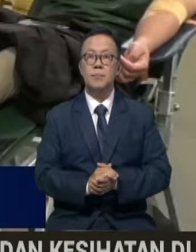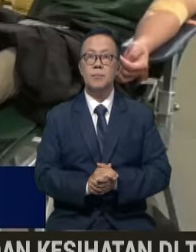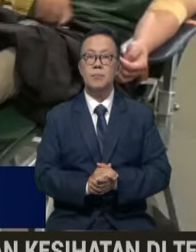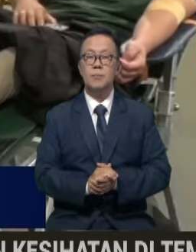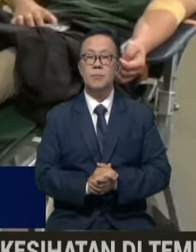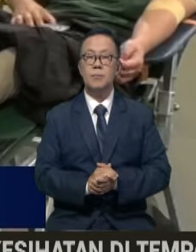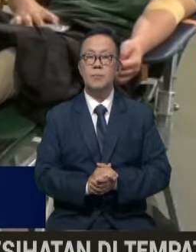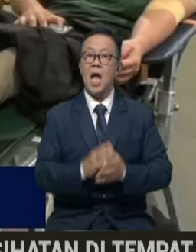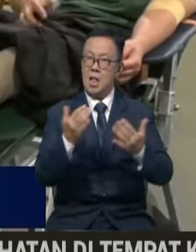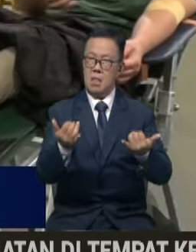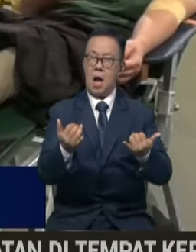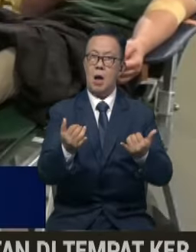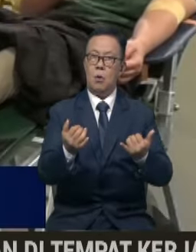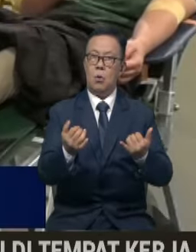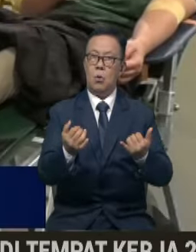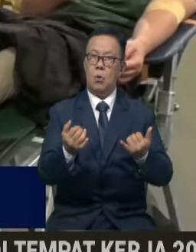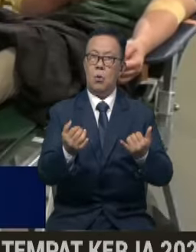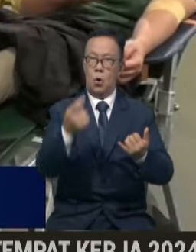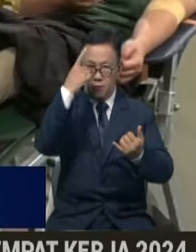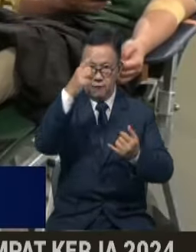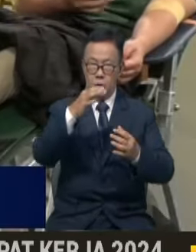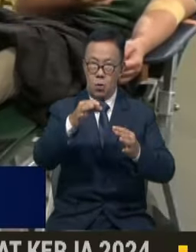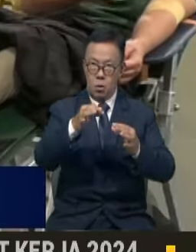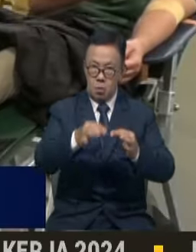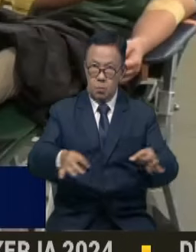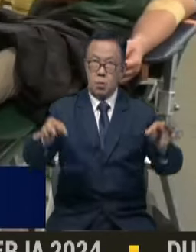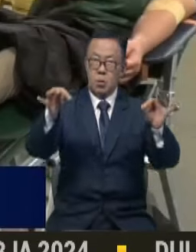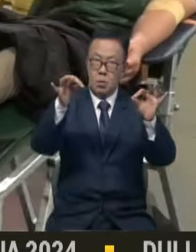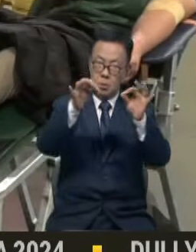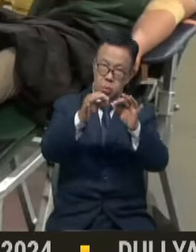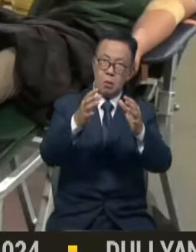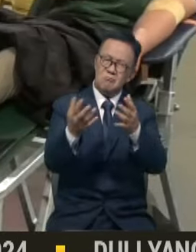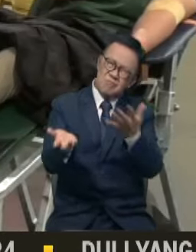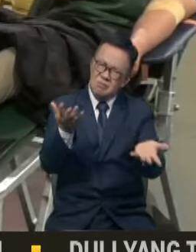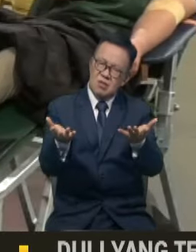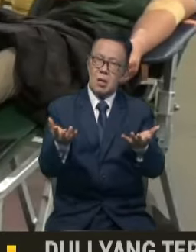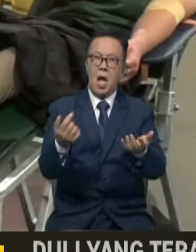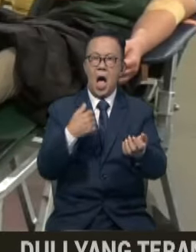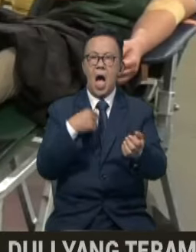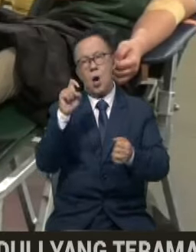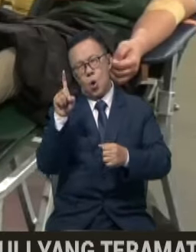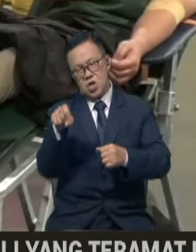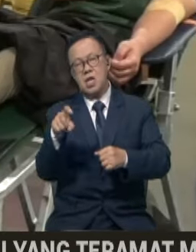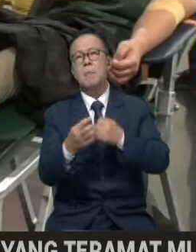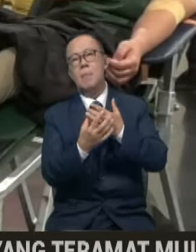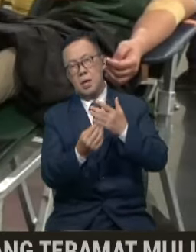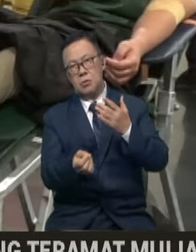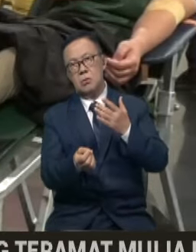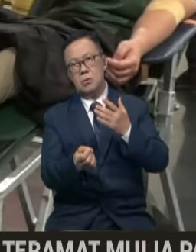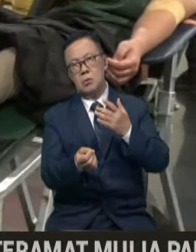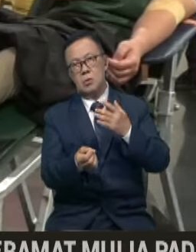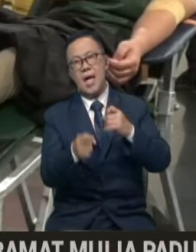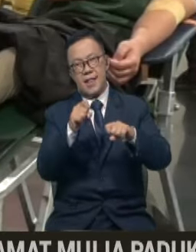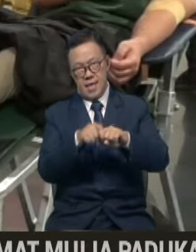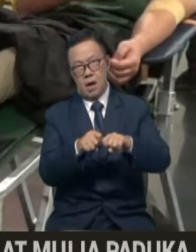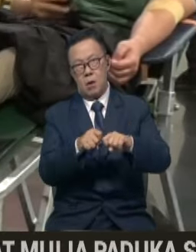Ya, untuk kepentingan bersama kan, maybe someday, sometime I will need the blood too. So now